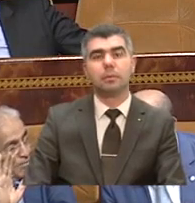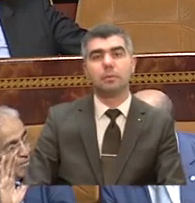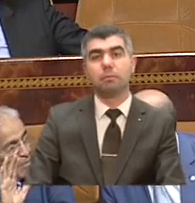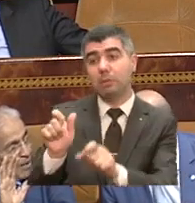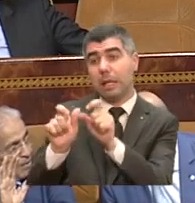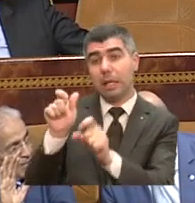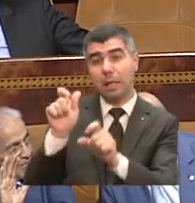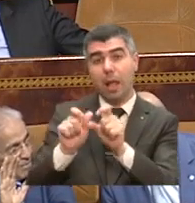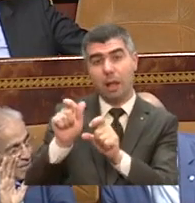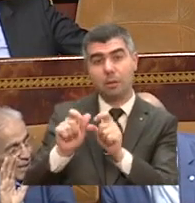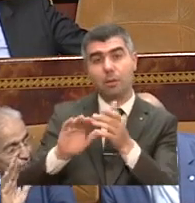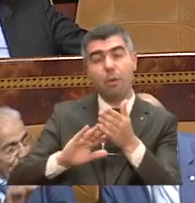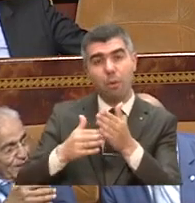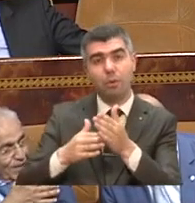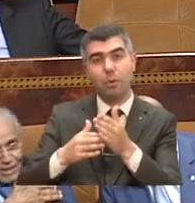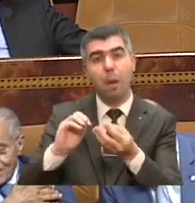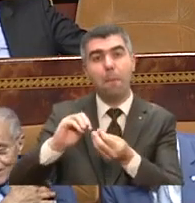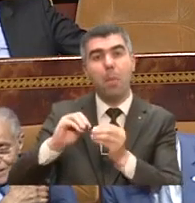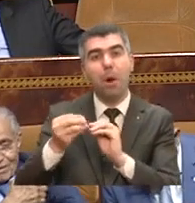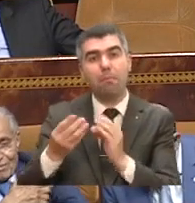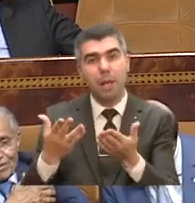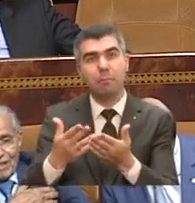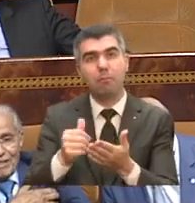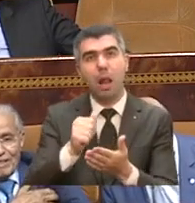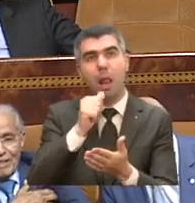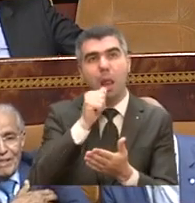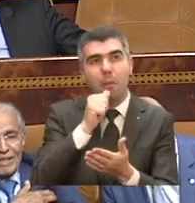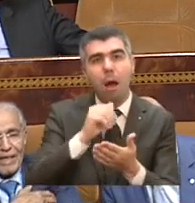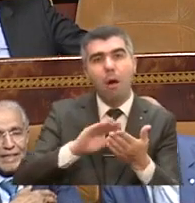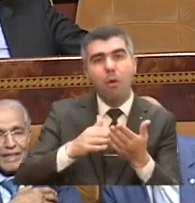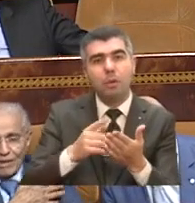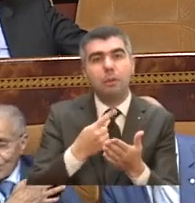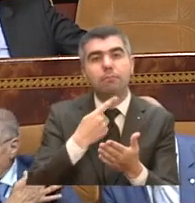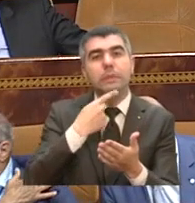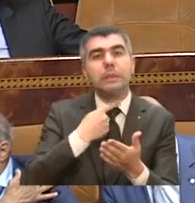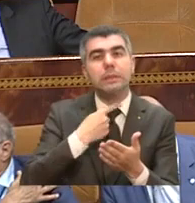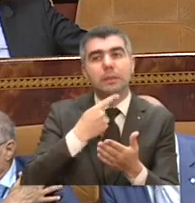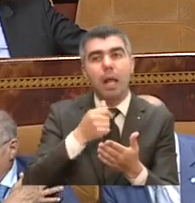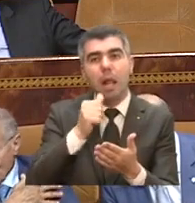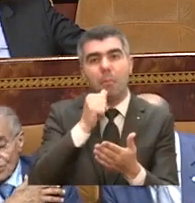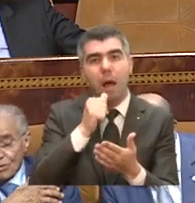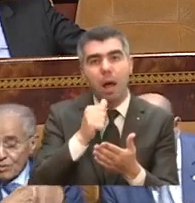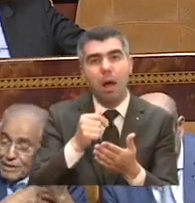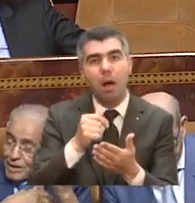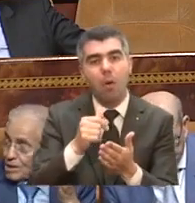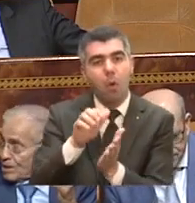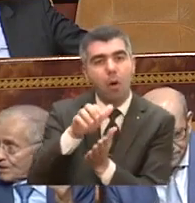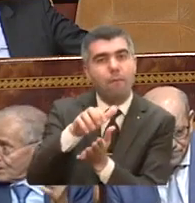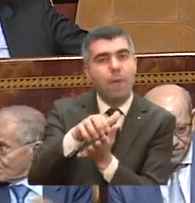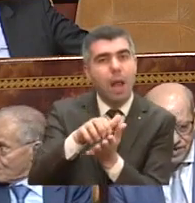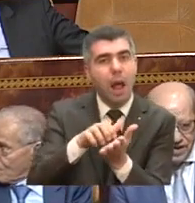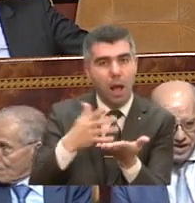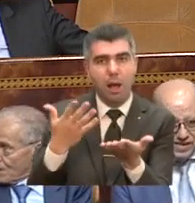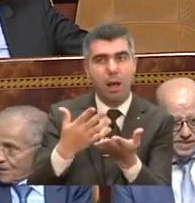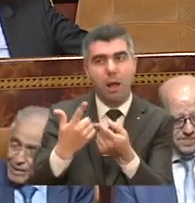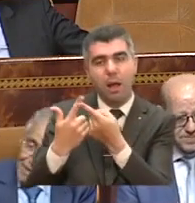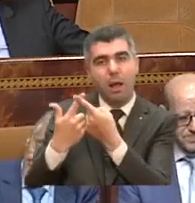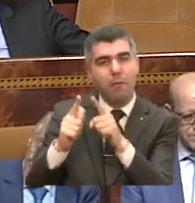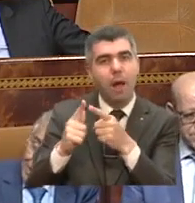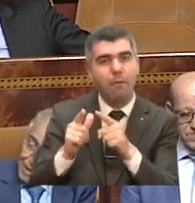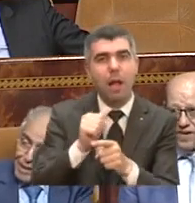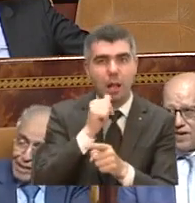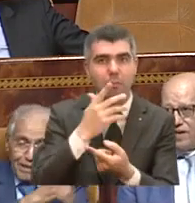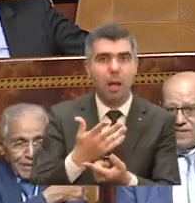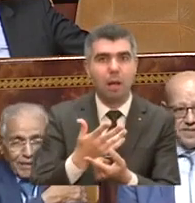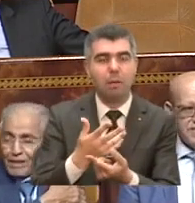المواطنون يعانون من مشكل ديال الماء بسيما العطاش والسقي، وانا يعني على سبيل المثال بالنسبه